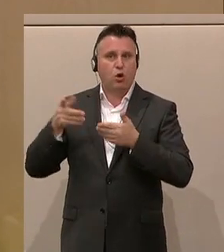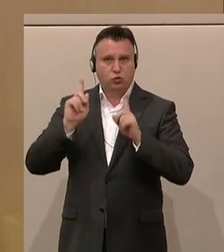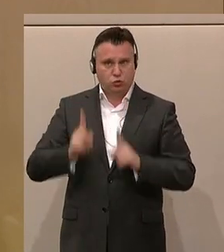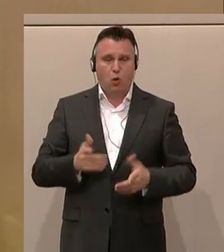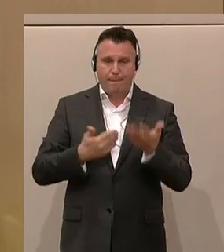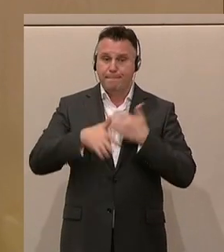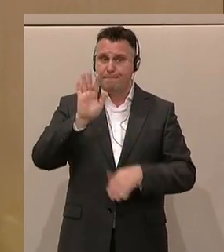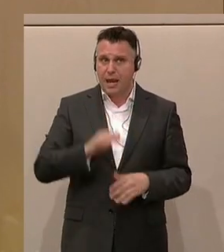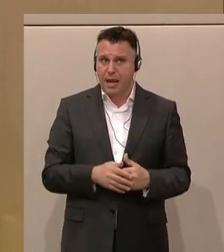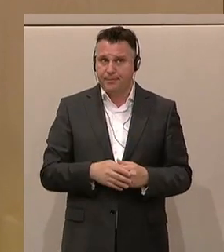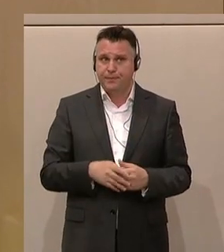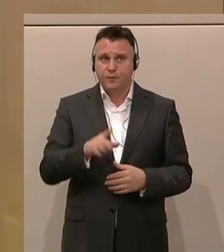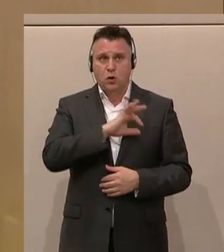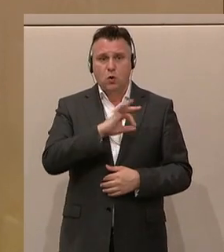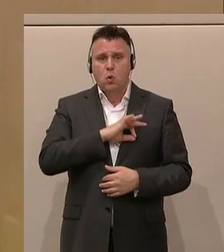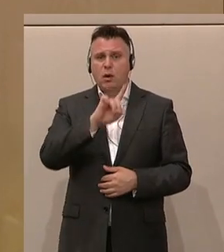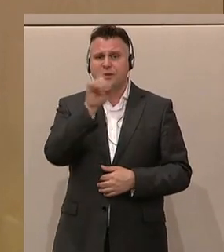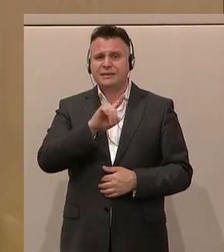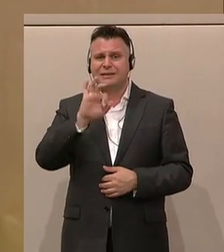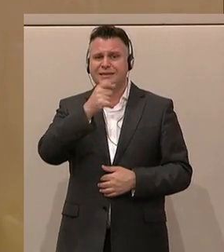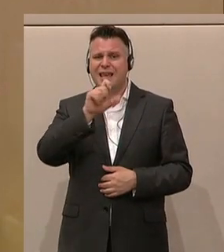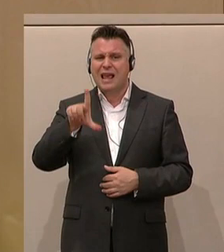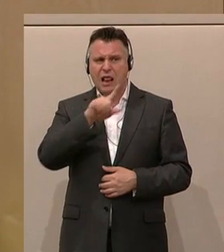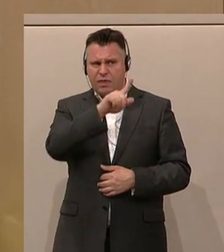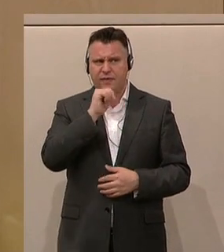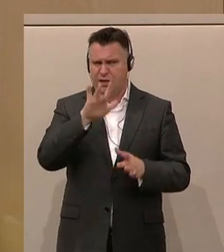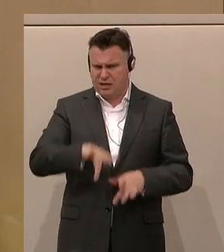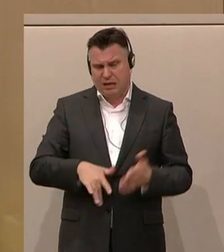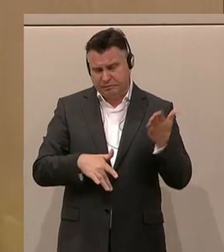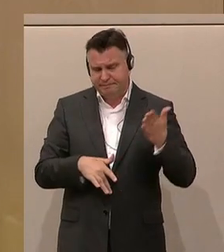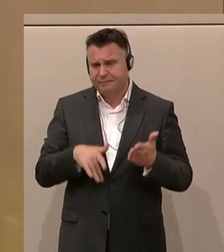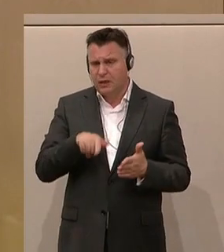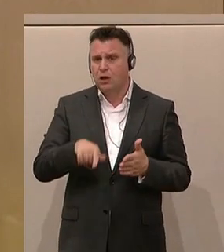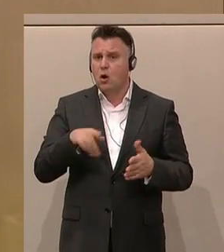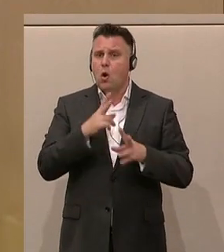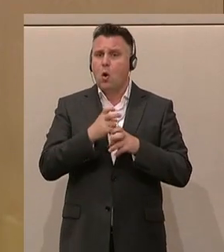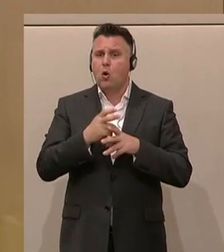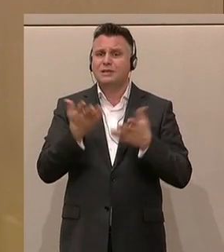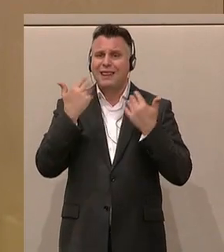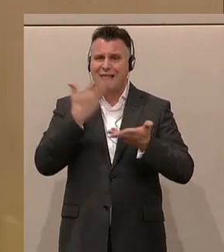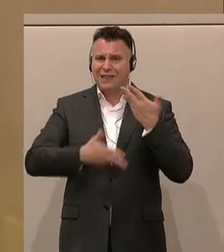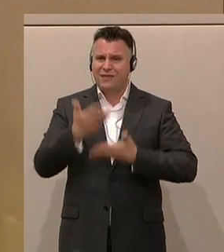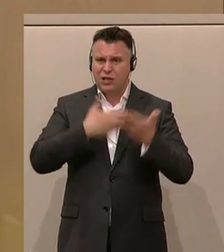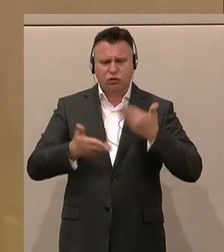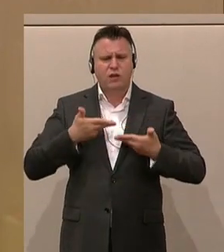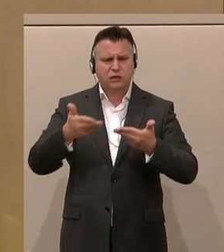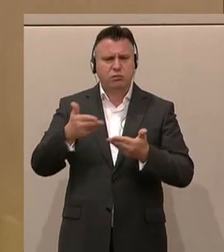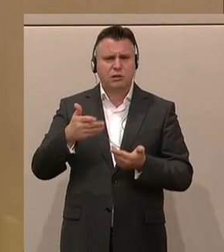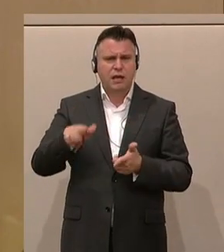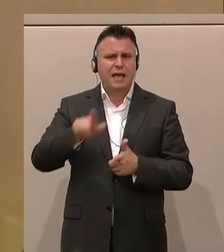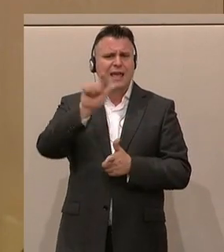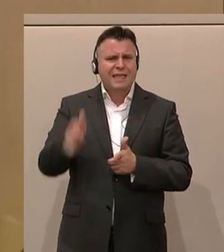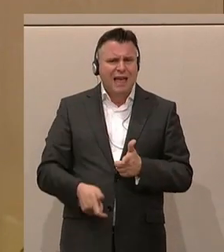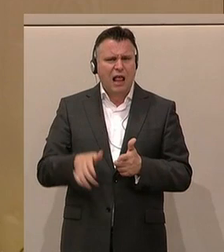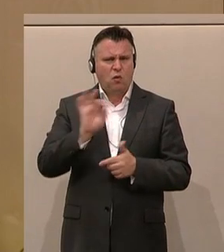von Exporten reden, jetzt ist der Herr Kollege Zingel gerade nicht da, der Großteil der österreichischen Landwirtschaftsexporte geht nach Italien oder nach Deutschland.